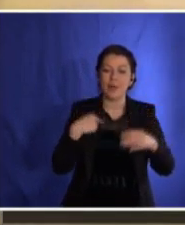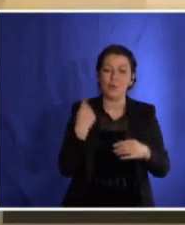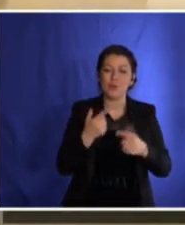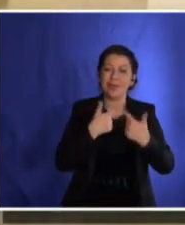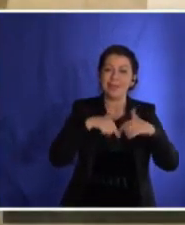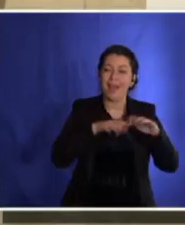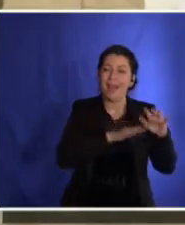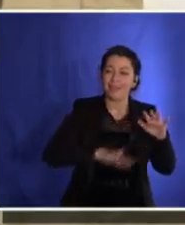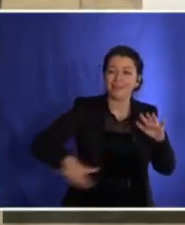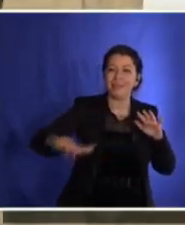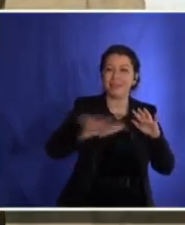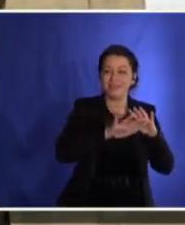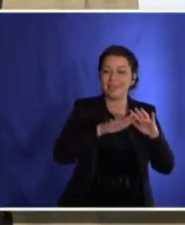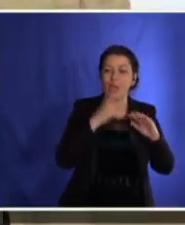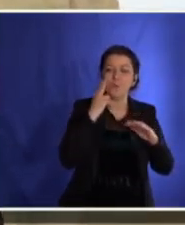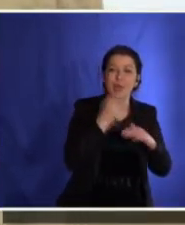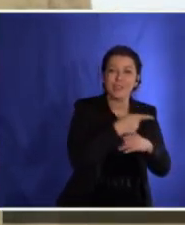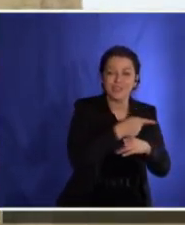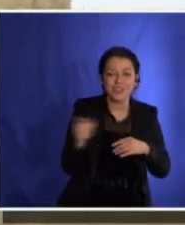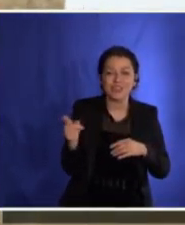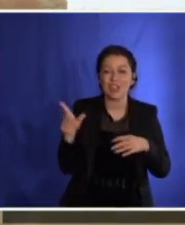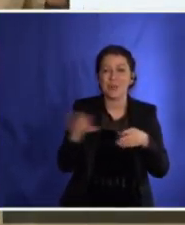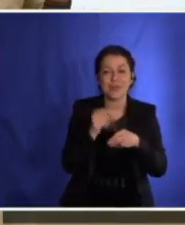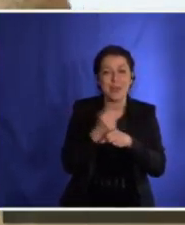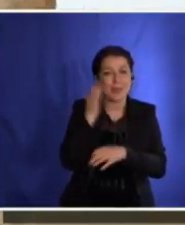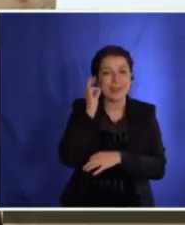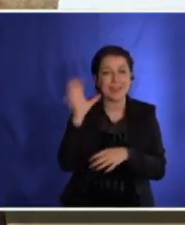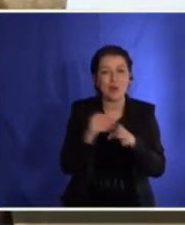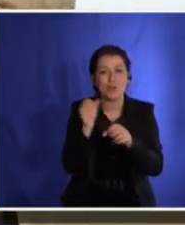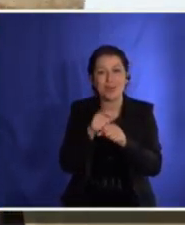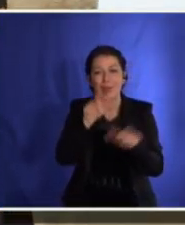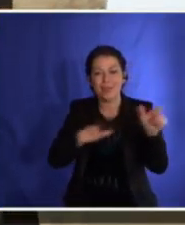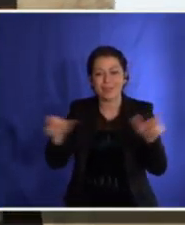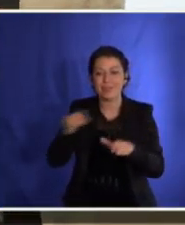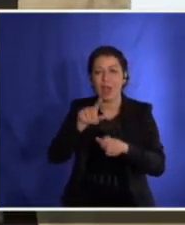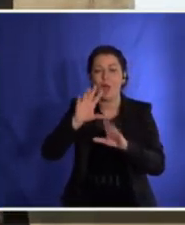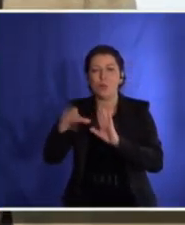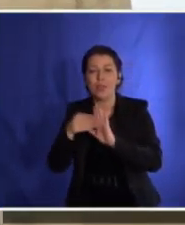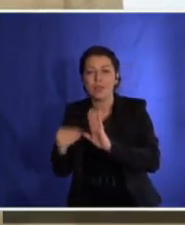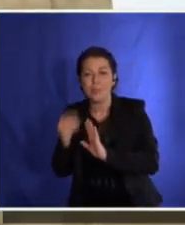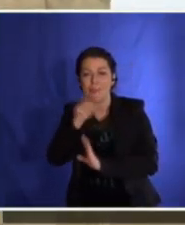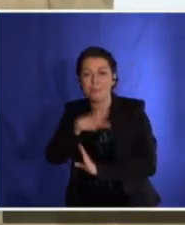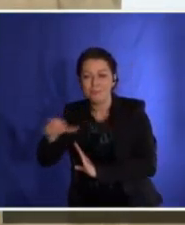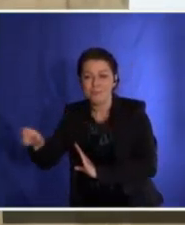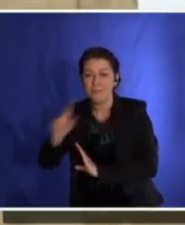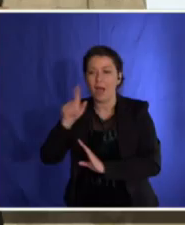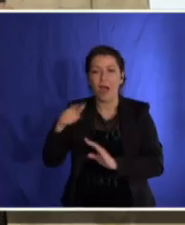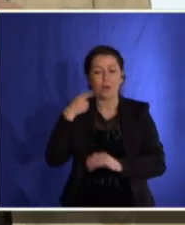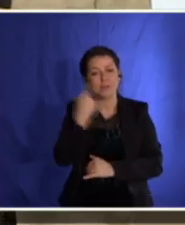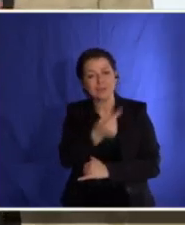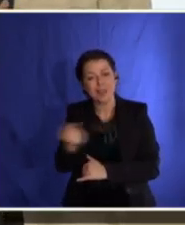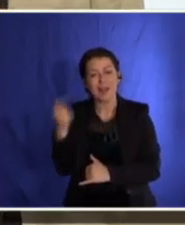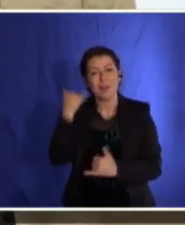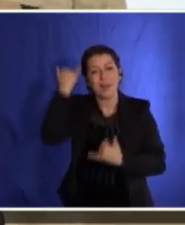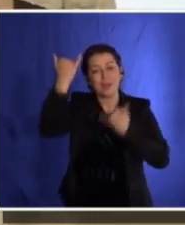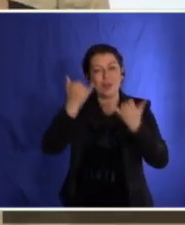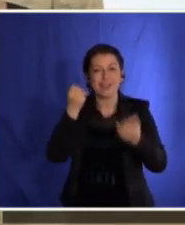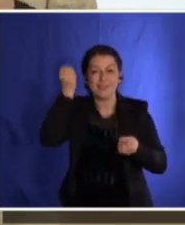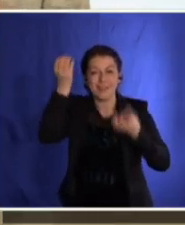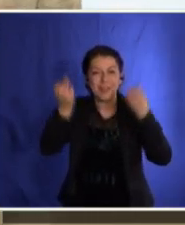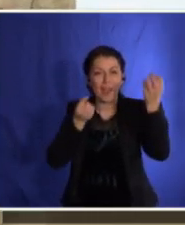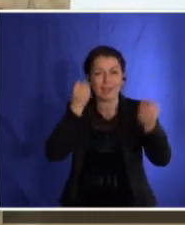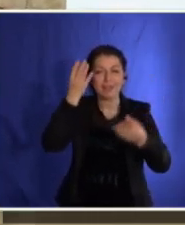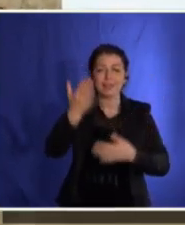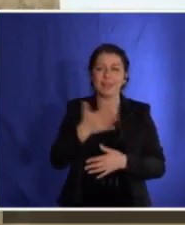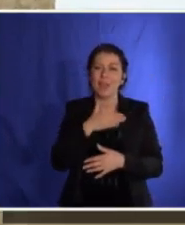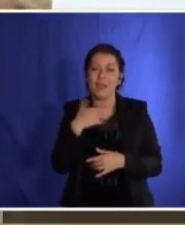unsere Menschen sind, die Mitarbeiterinnen und Mitarbeiter, die Unternehmerinnen und Unternehmer, die innovativ, kreativ und